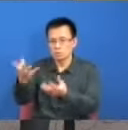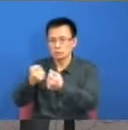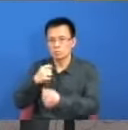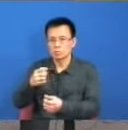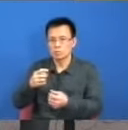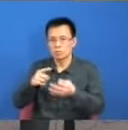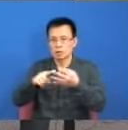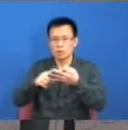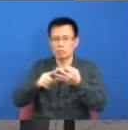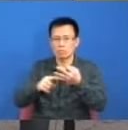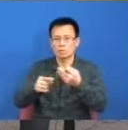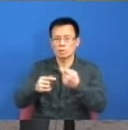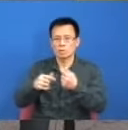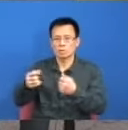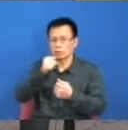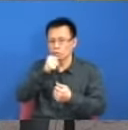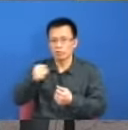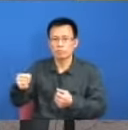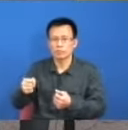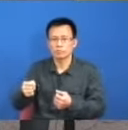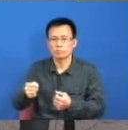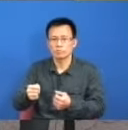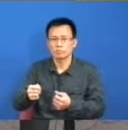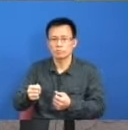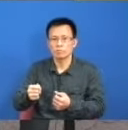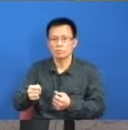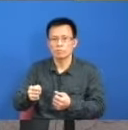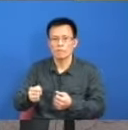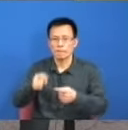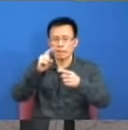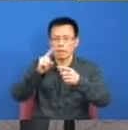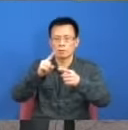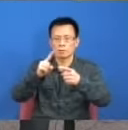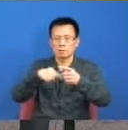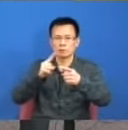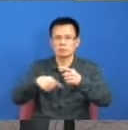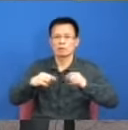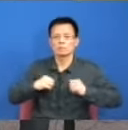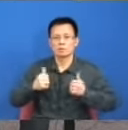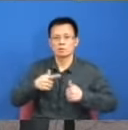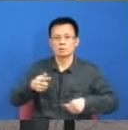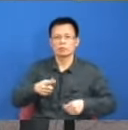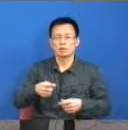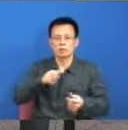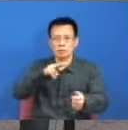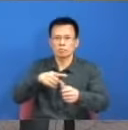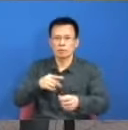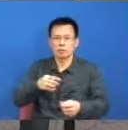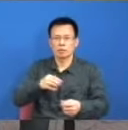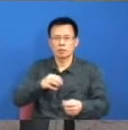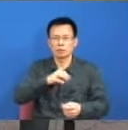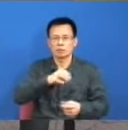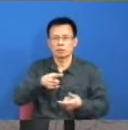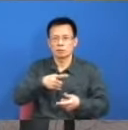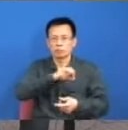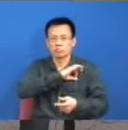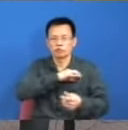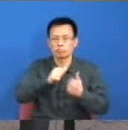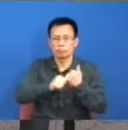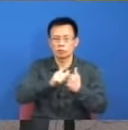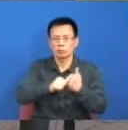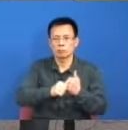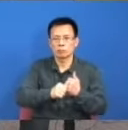問，大班都是這個監警會的成員，這件事呢如果他辦得不好呢， 阻止我哋民辦